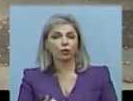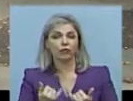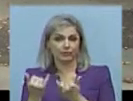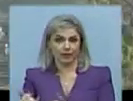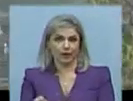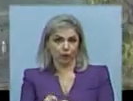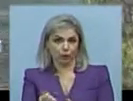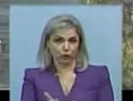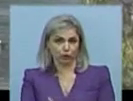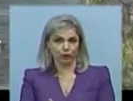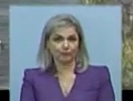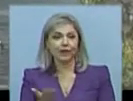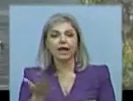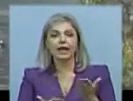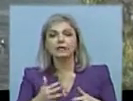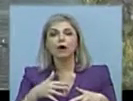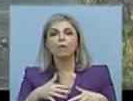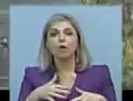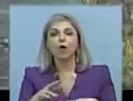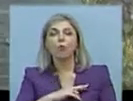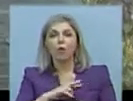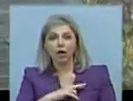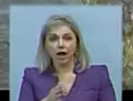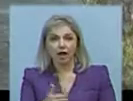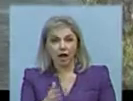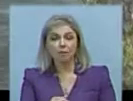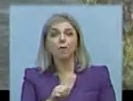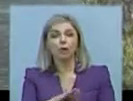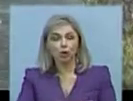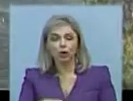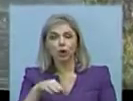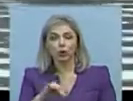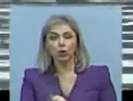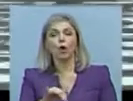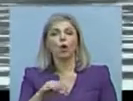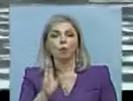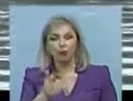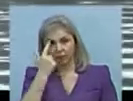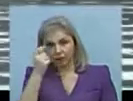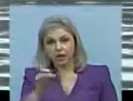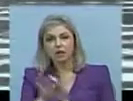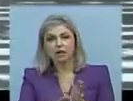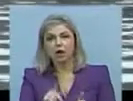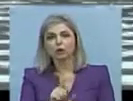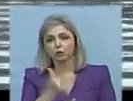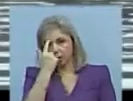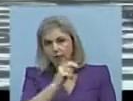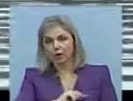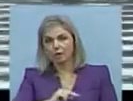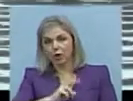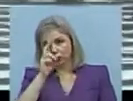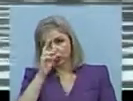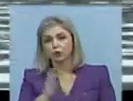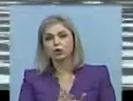«Парки». Якщо море риби в місті повториться, то рятувальникам пляжу «Стрілка» повідомлено, що вони мають терміново попередити працівників Державної